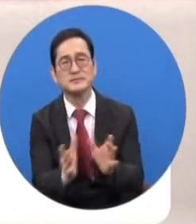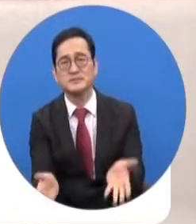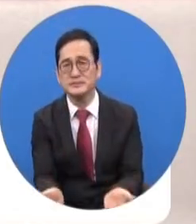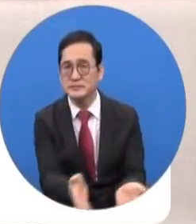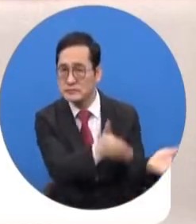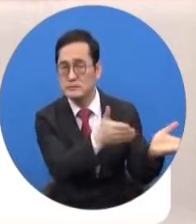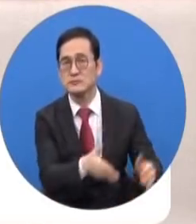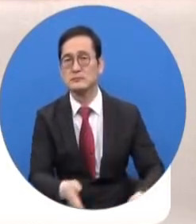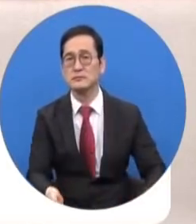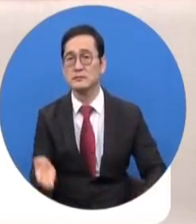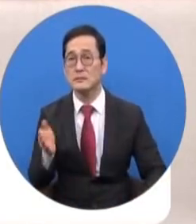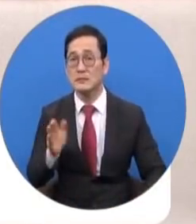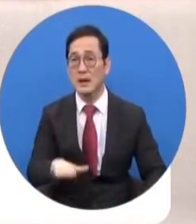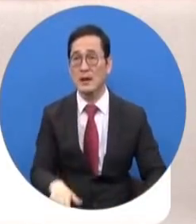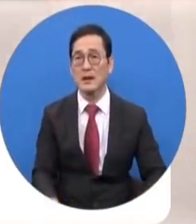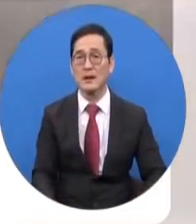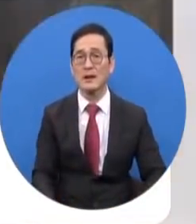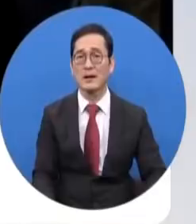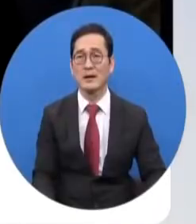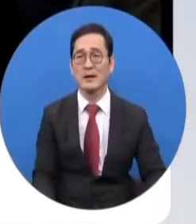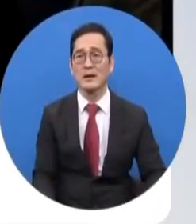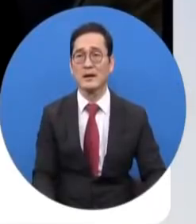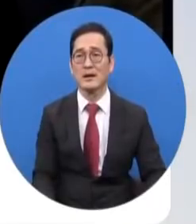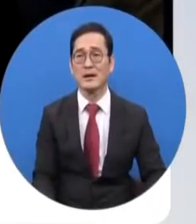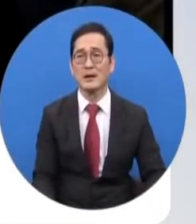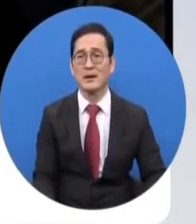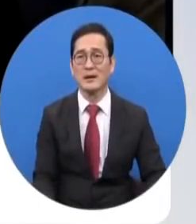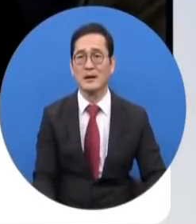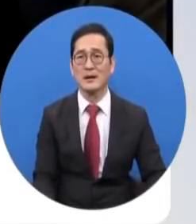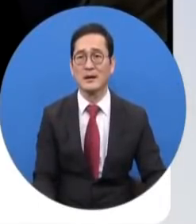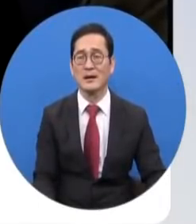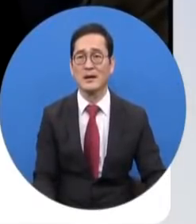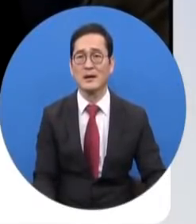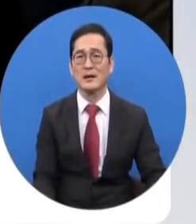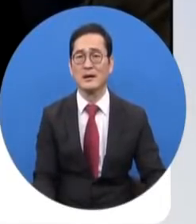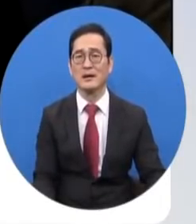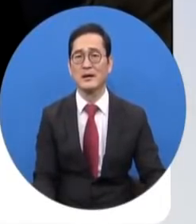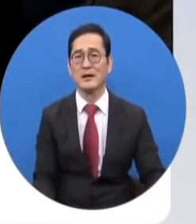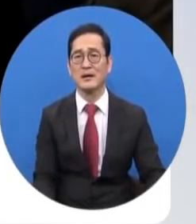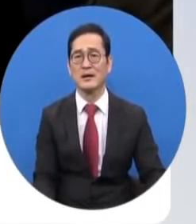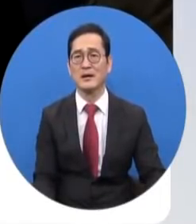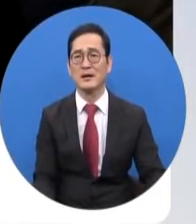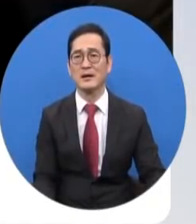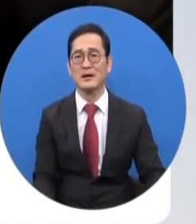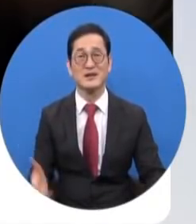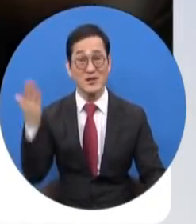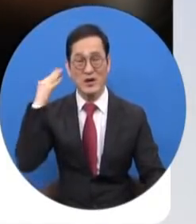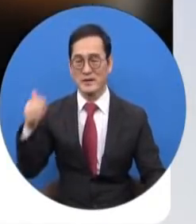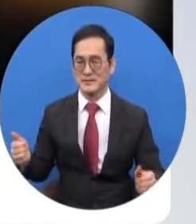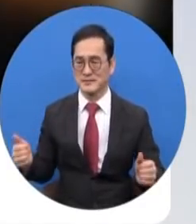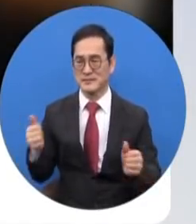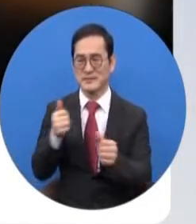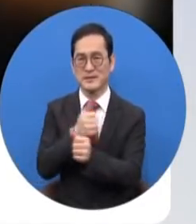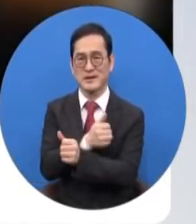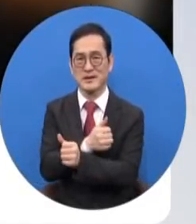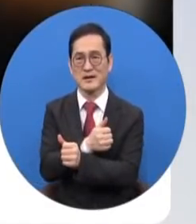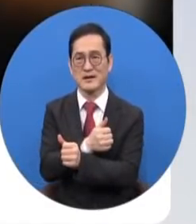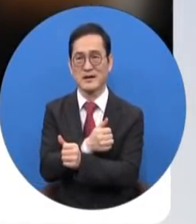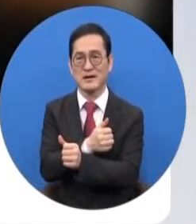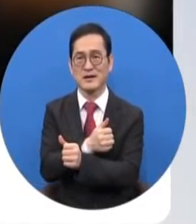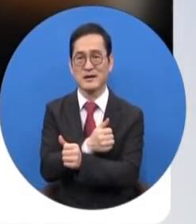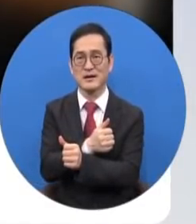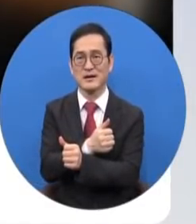인사들이 기존 정권에서 임명된 상태에서 그대로 업무를 수행하는 과정에서 새 정부가 들어섰으니 새 정부의 정책